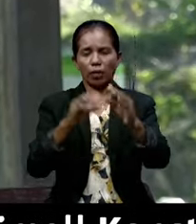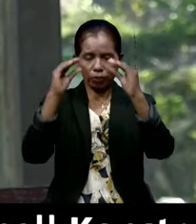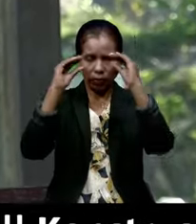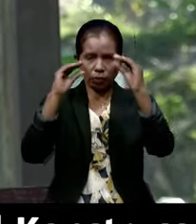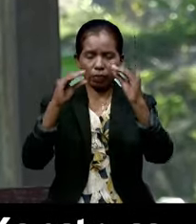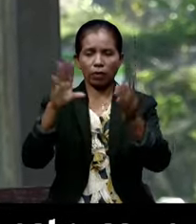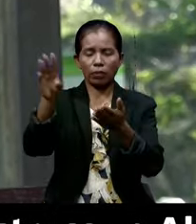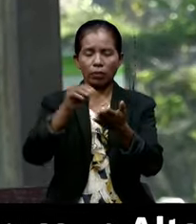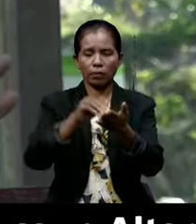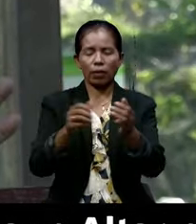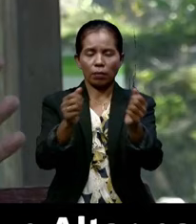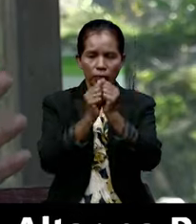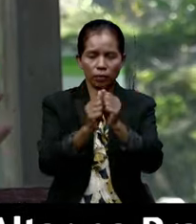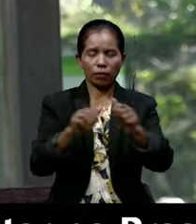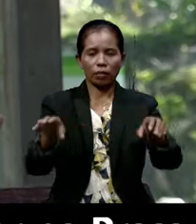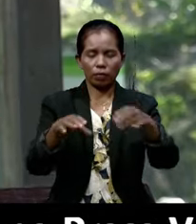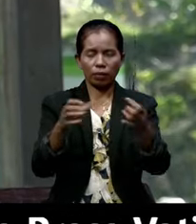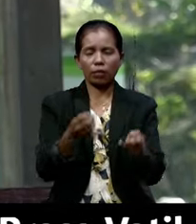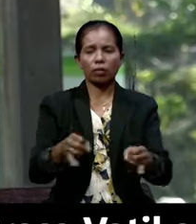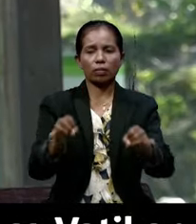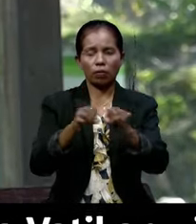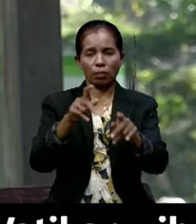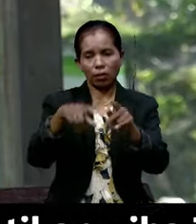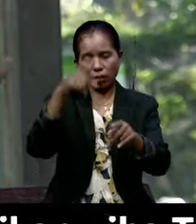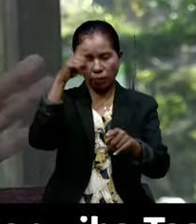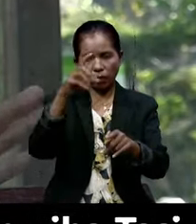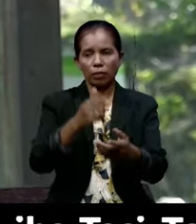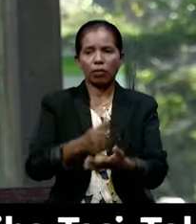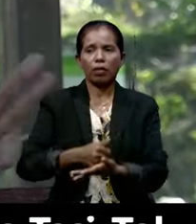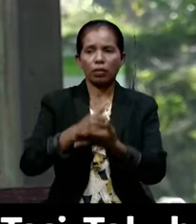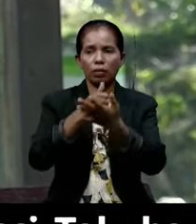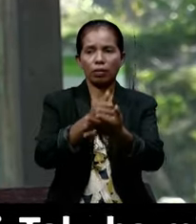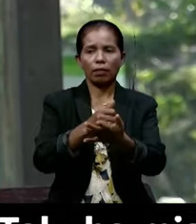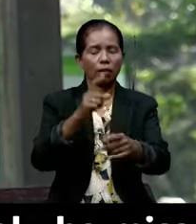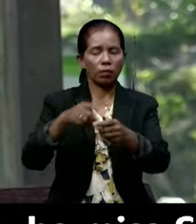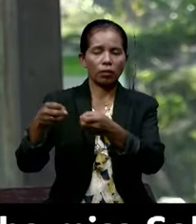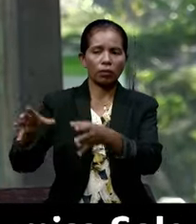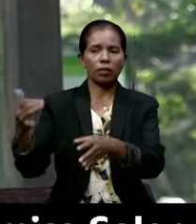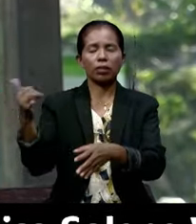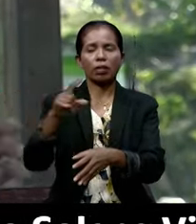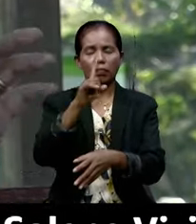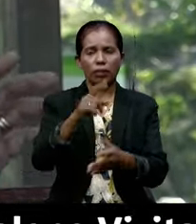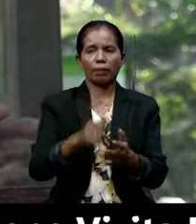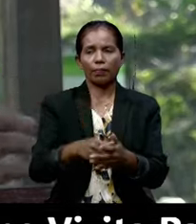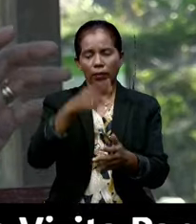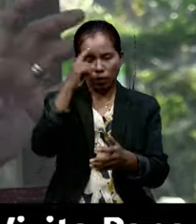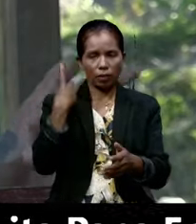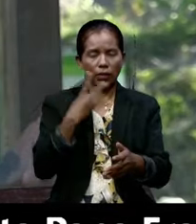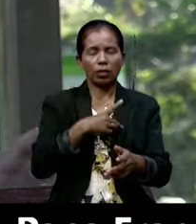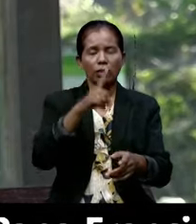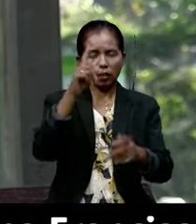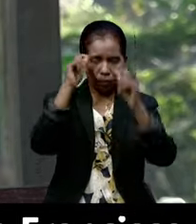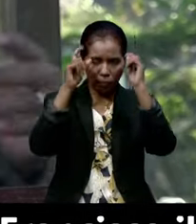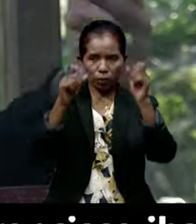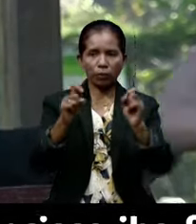Aplicador sarne atau mau tuh servis stasiun ini servis agrikultura nih atau tamat agrikultur atau belum sir mesak. Tapi itu timur bahiru segi mesak